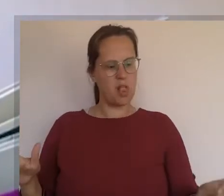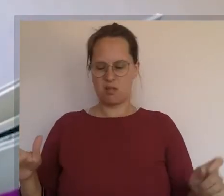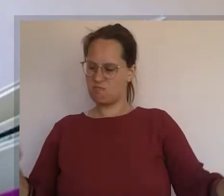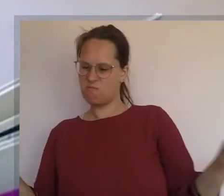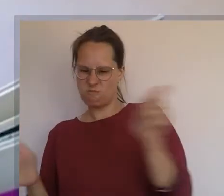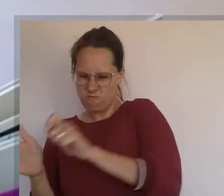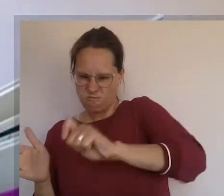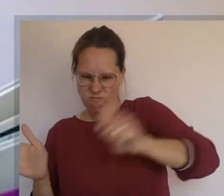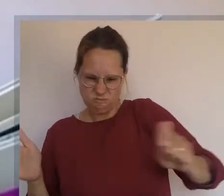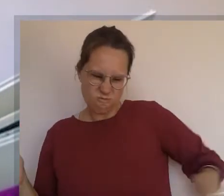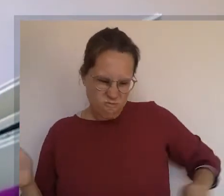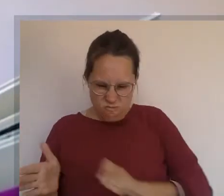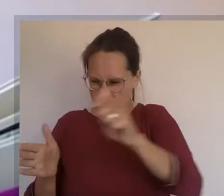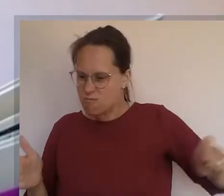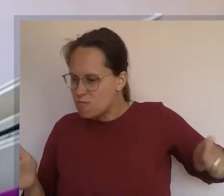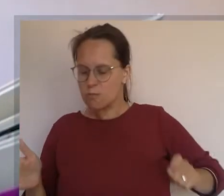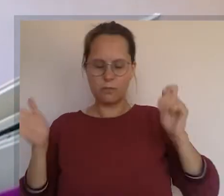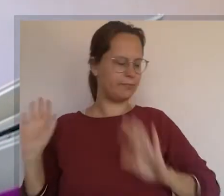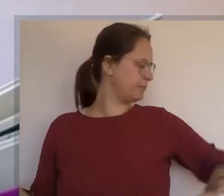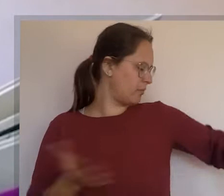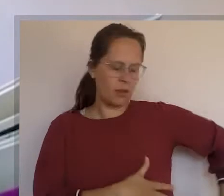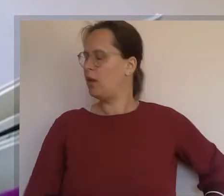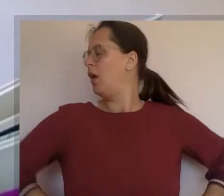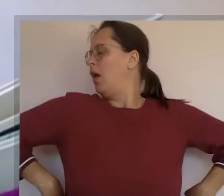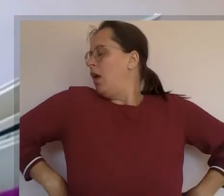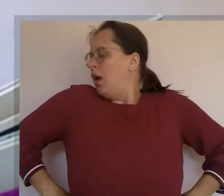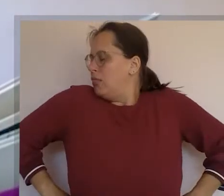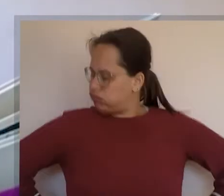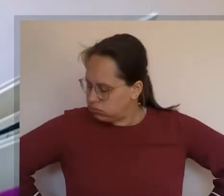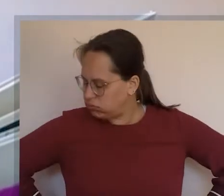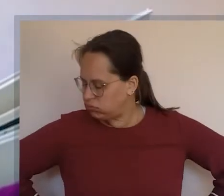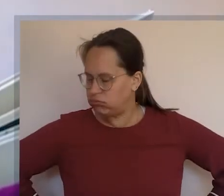op het papier. En ze stopt weer.